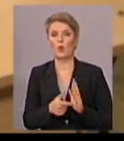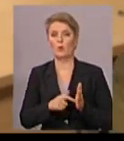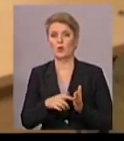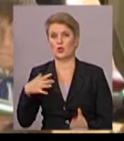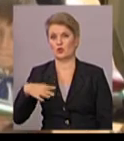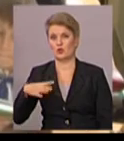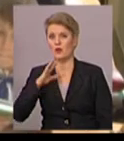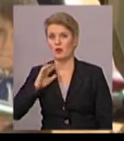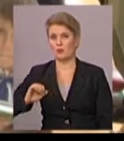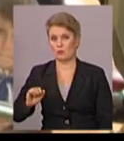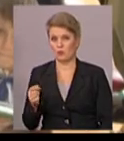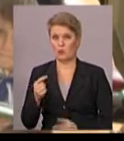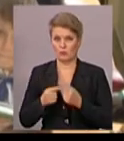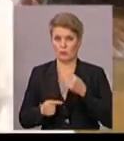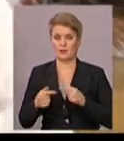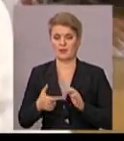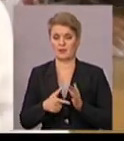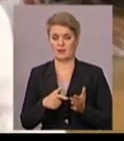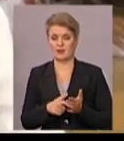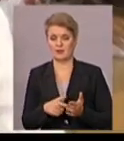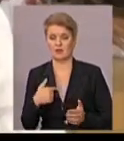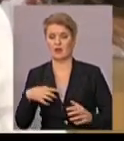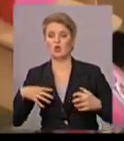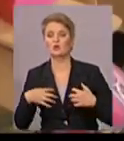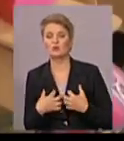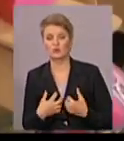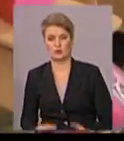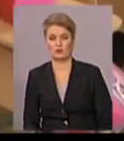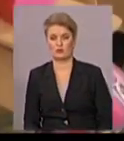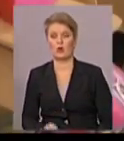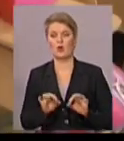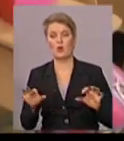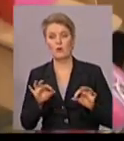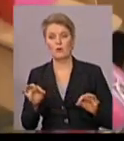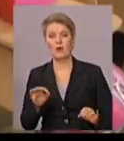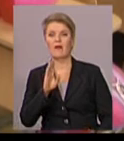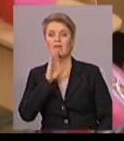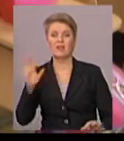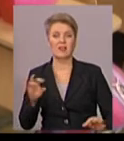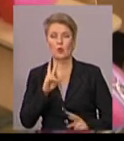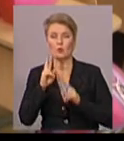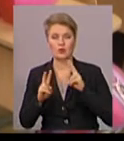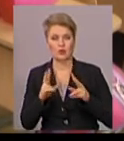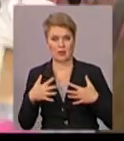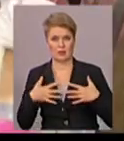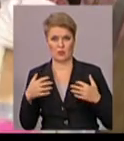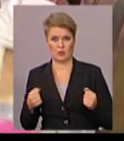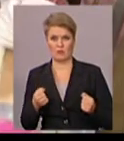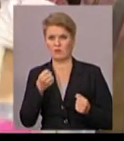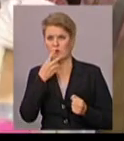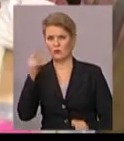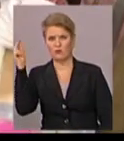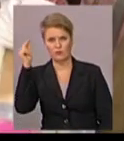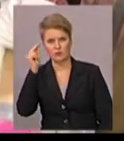що їхня подруга повернеться до класу. Я за неї сумую. Школярі розповідають, Даринка ніколи не скаржилася на здоров'я. Добре